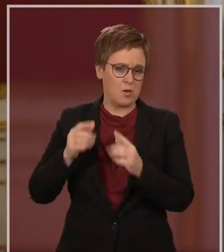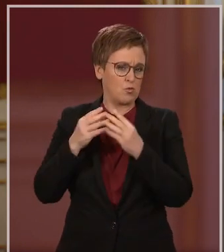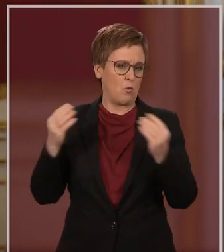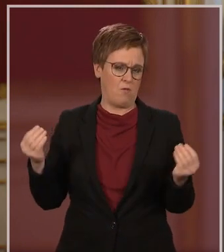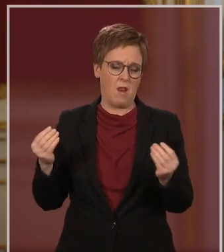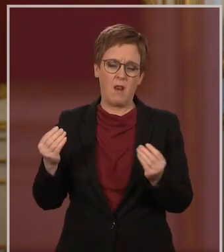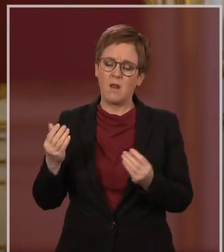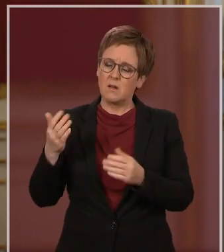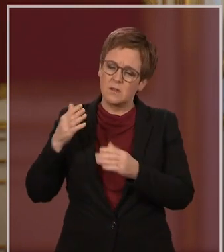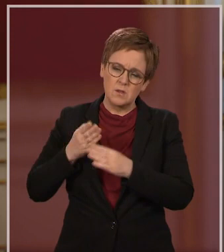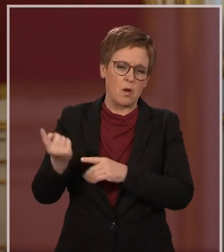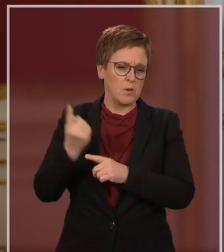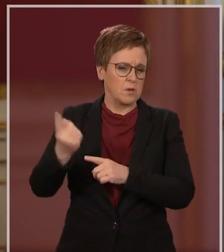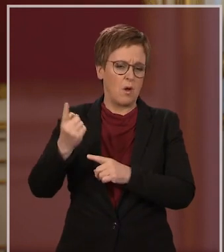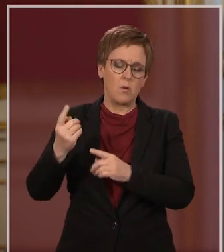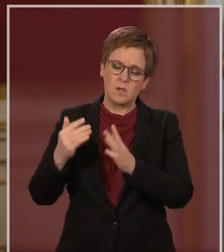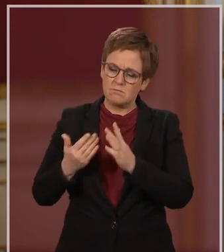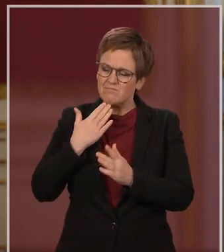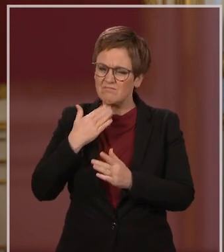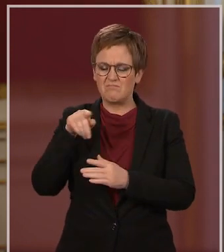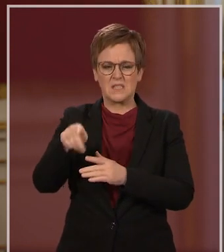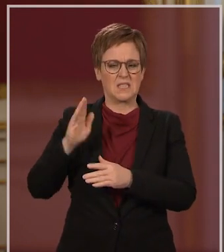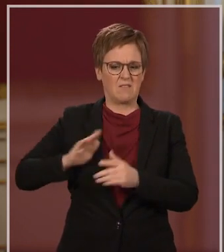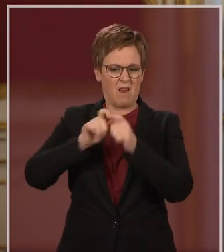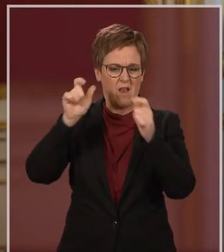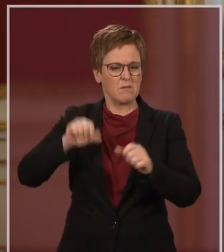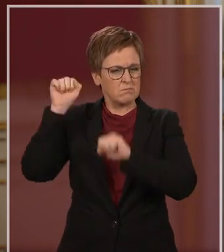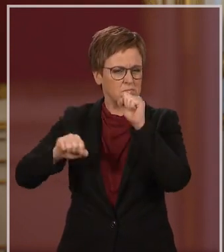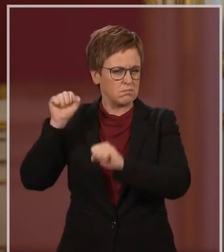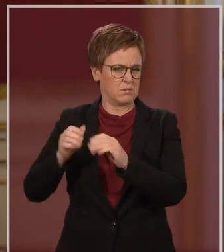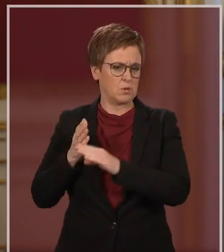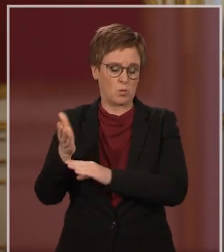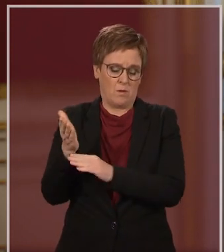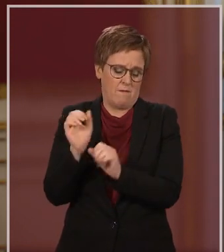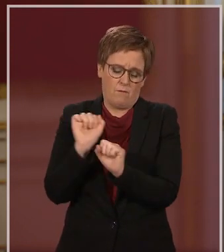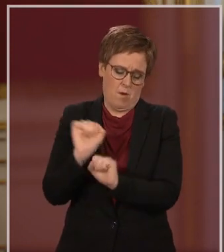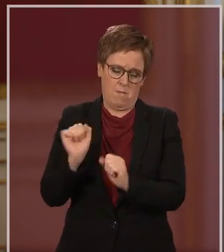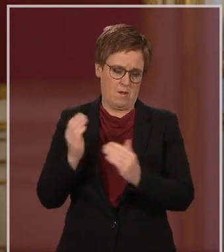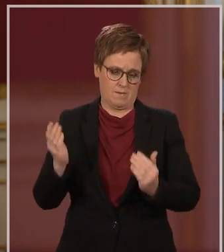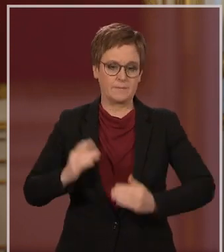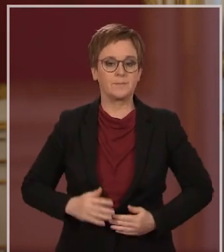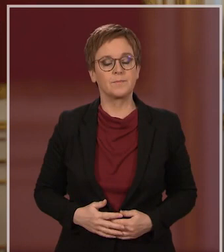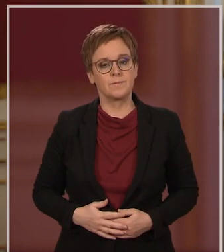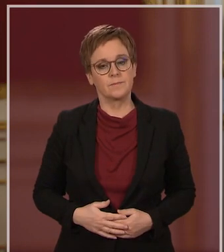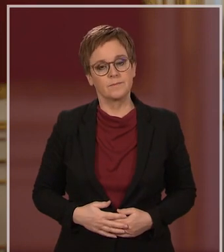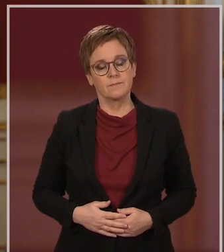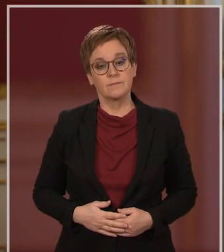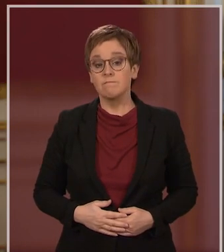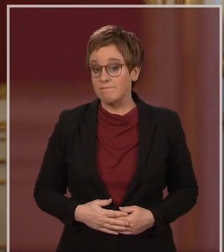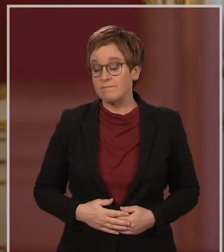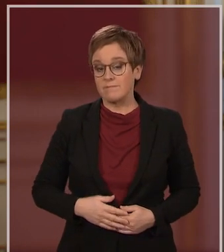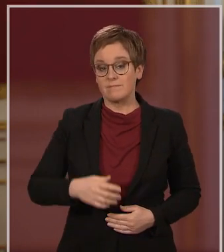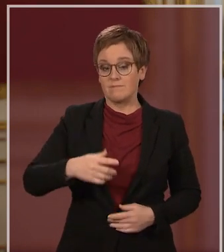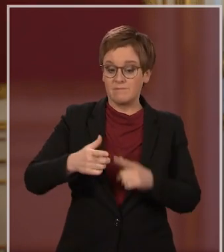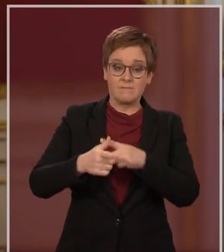die systematischen Angriffe Russlands auf zivile Einrichtungen entsteht. Das ist einfach schrecklich. Wir